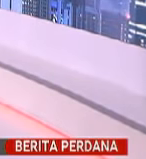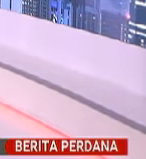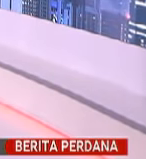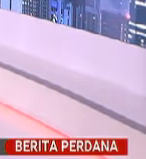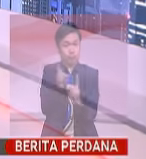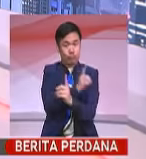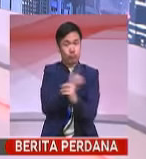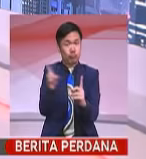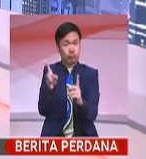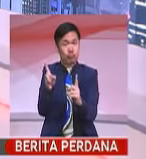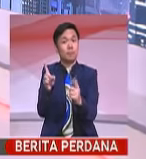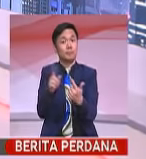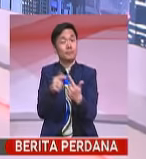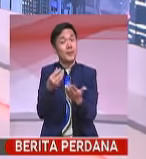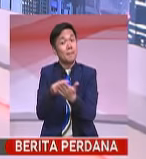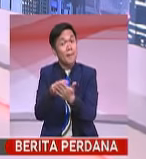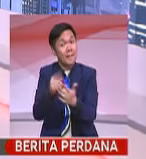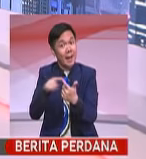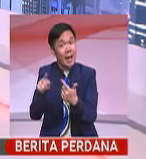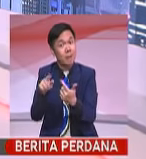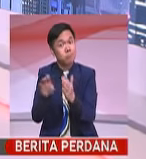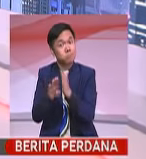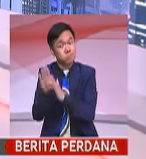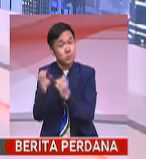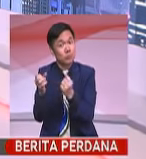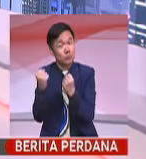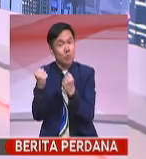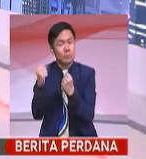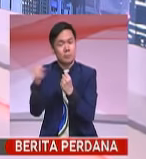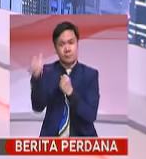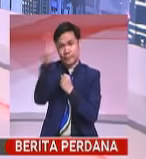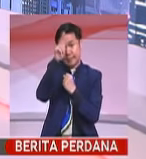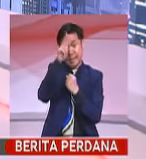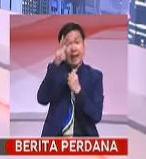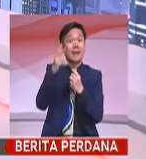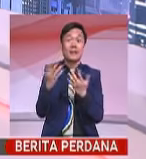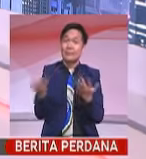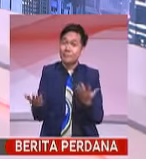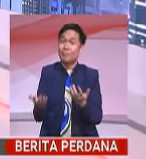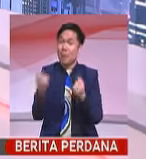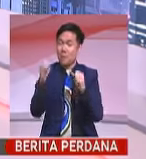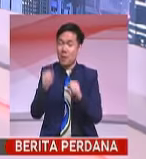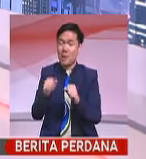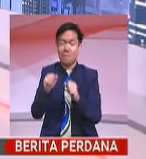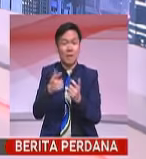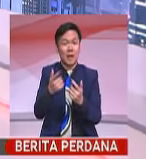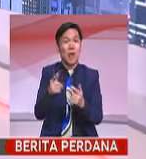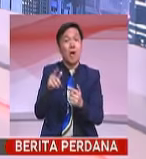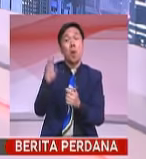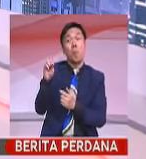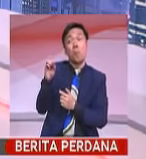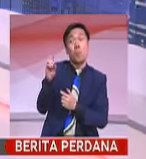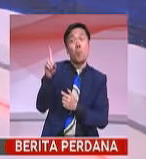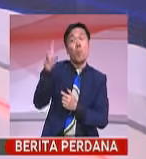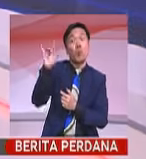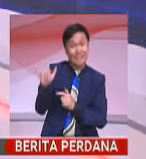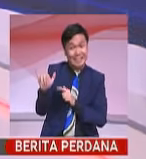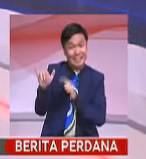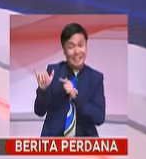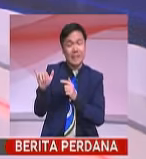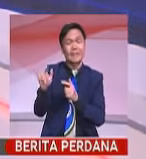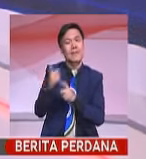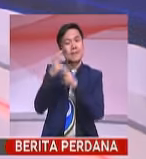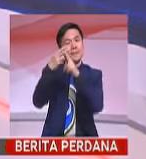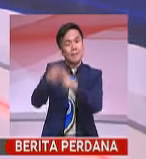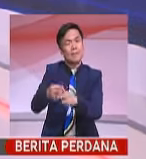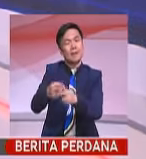Disiplin fiskal serta pengurusan kewangan yang baik oleh kerajaan merupakan faktor penarafan Moody's Investor Service pada A3